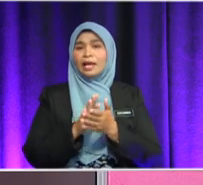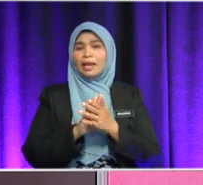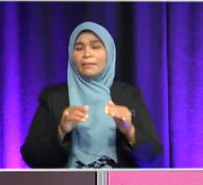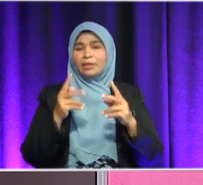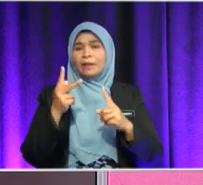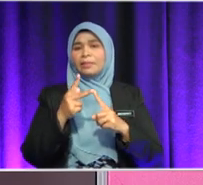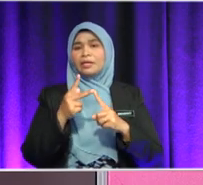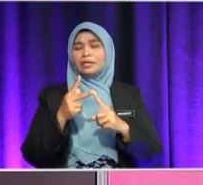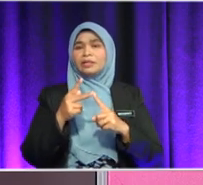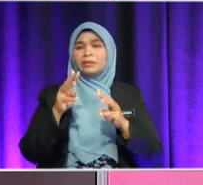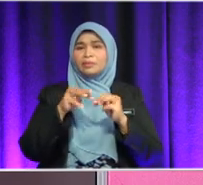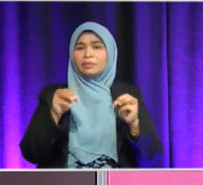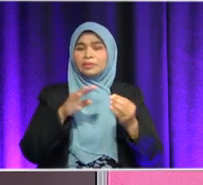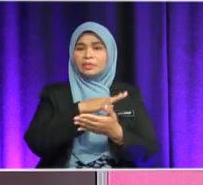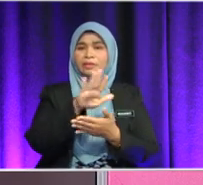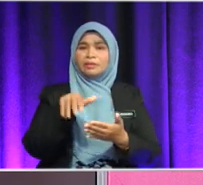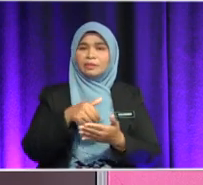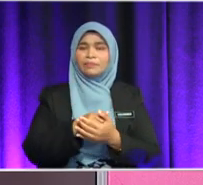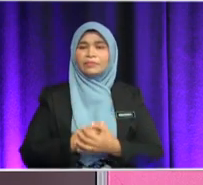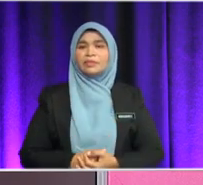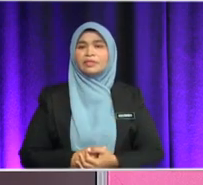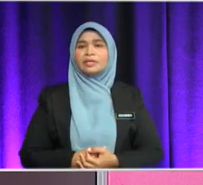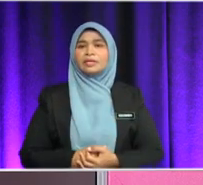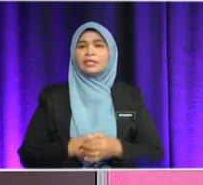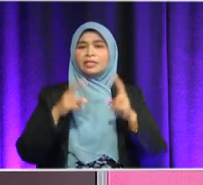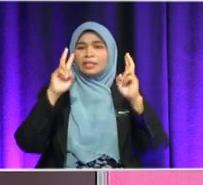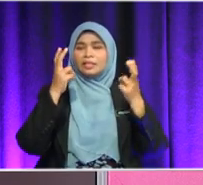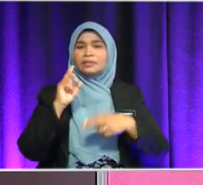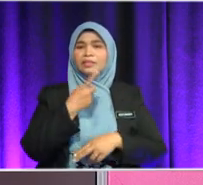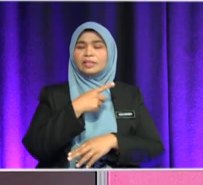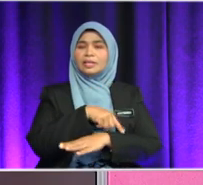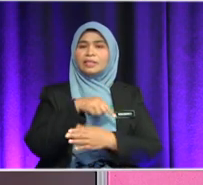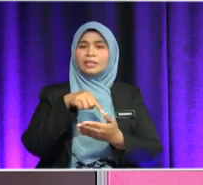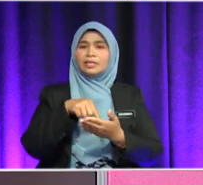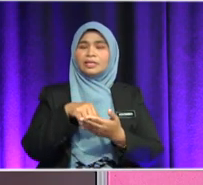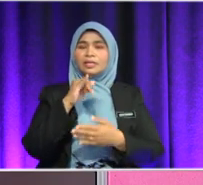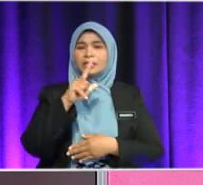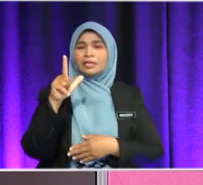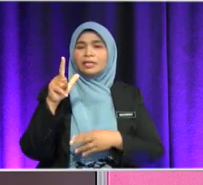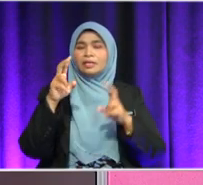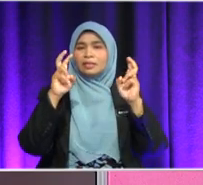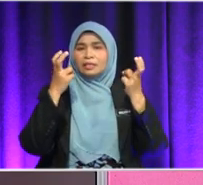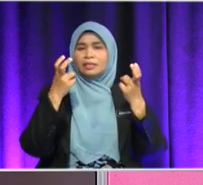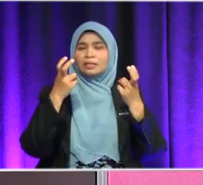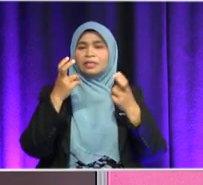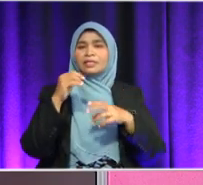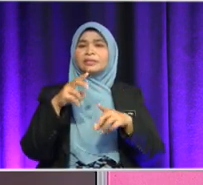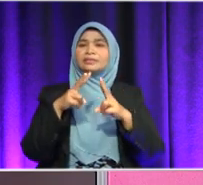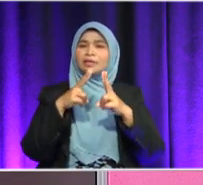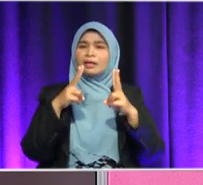SPM 2022 Insyaallah tajuk kita pada hari ini kita masuk tajuk yang